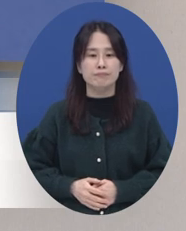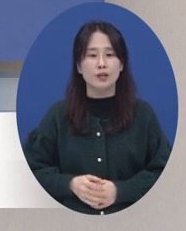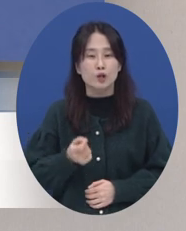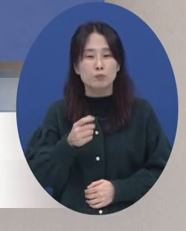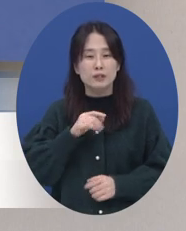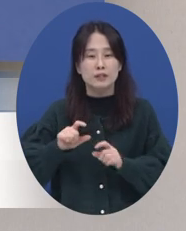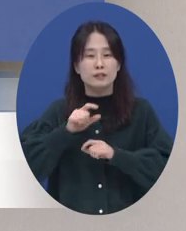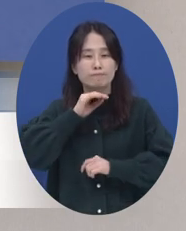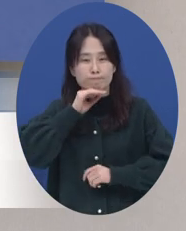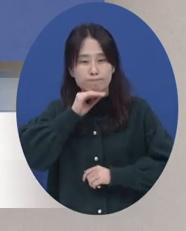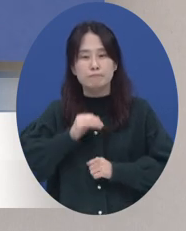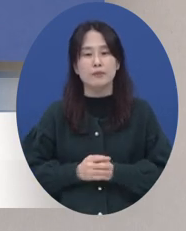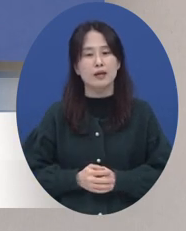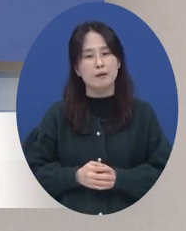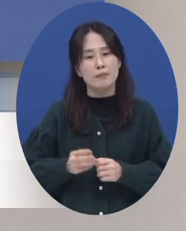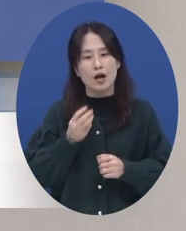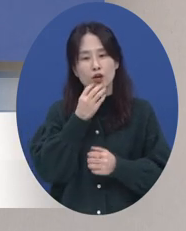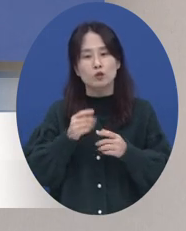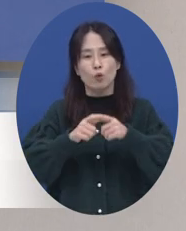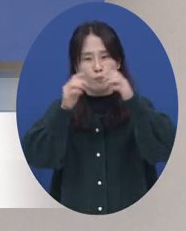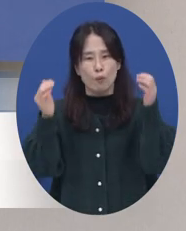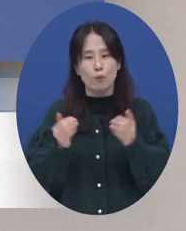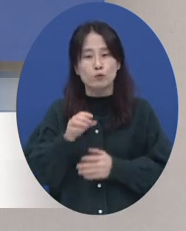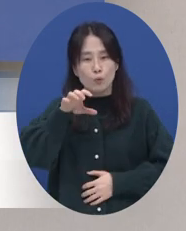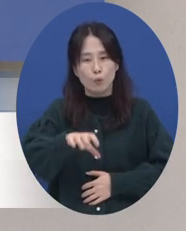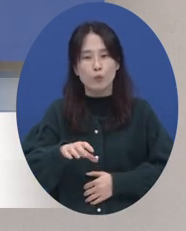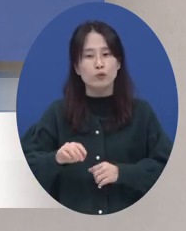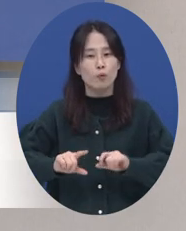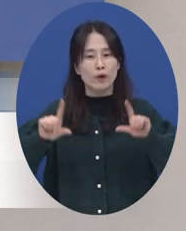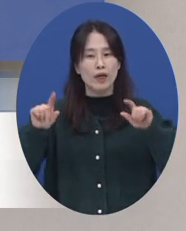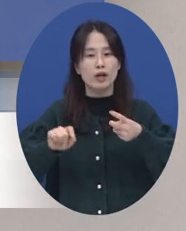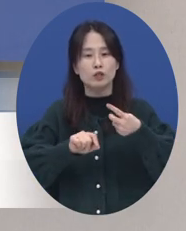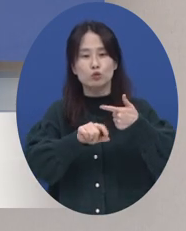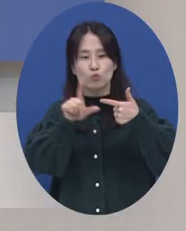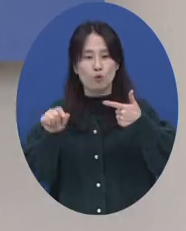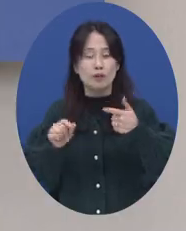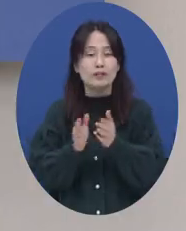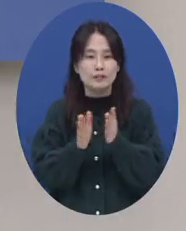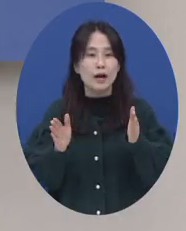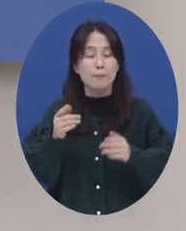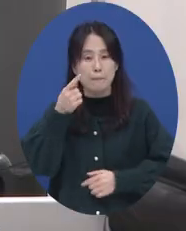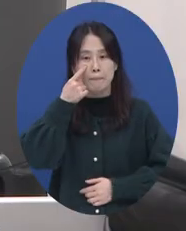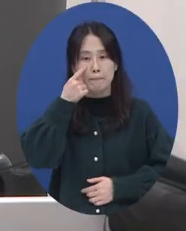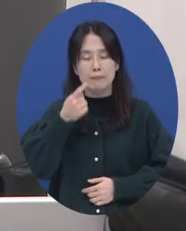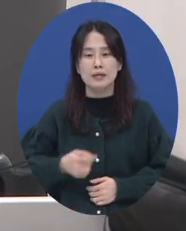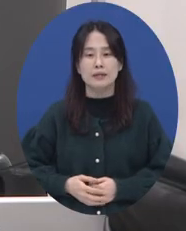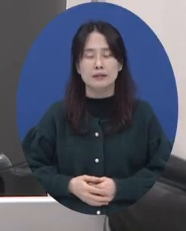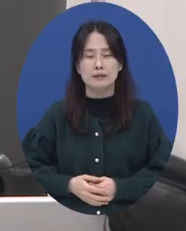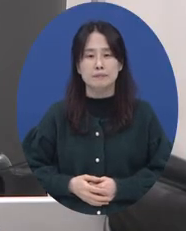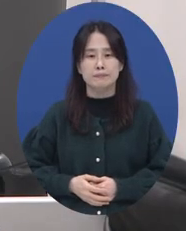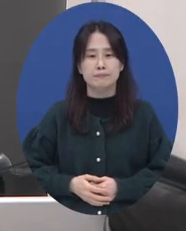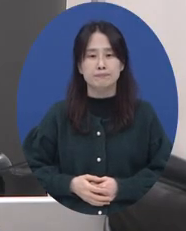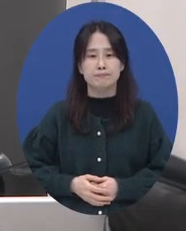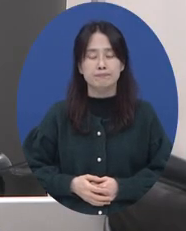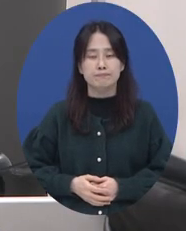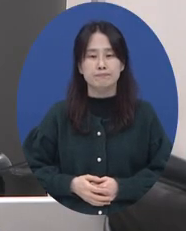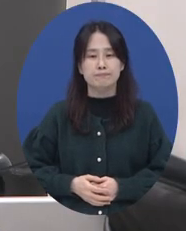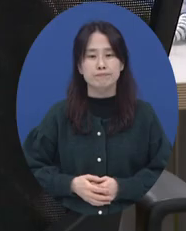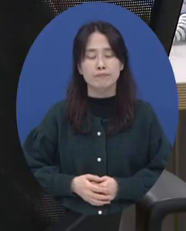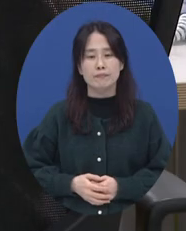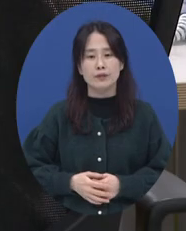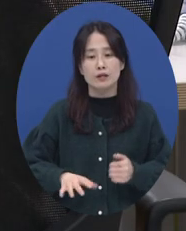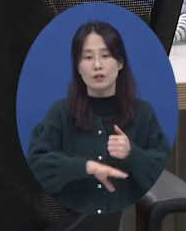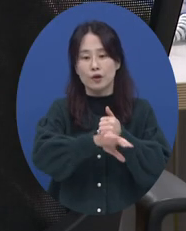조금만 좀 기다려 주시면 아마 경기도 전역에서 올해 상반기에 출시할 거라고 보고 있습니다 경기도가 기울어진